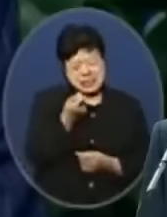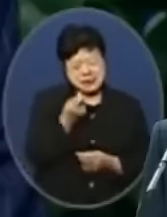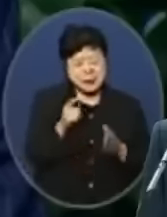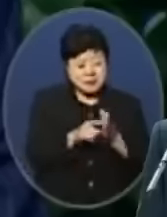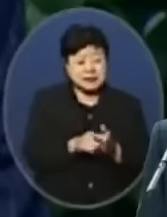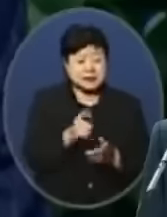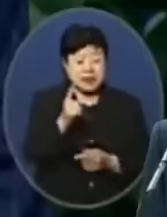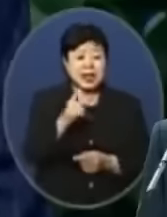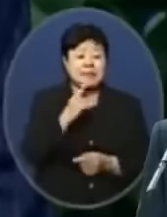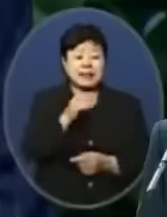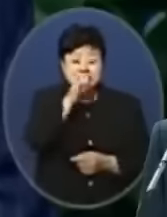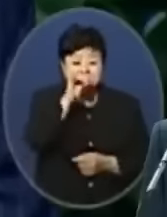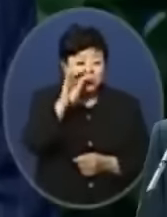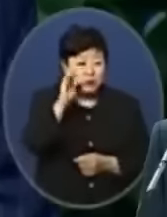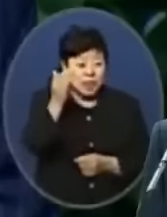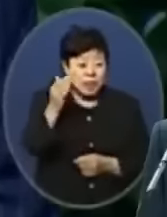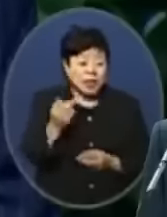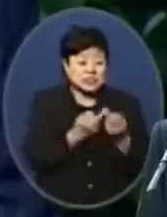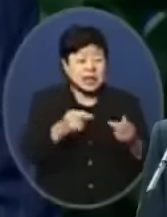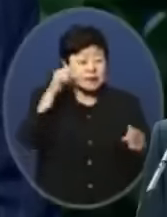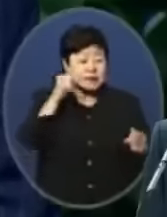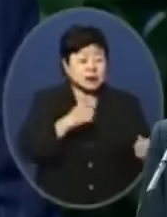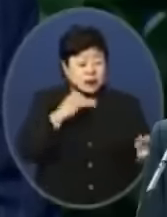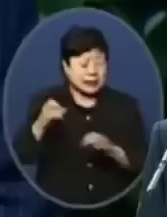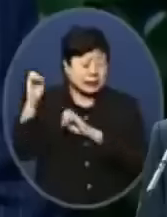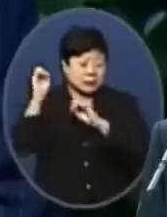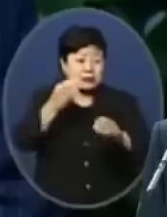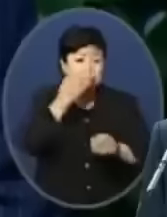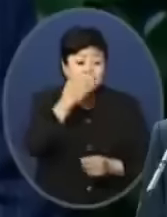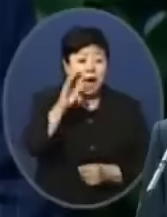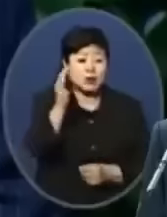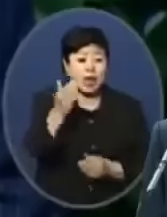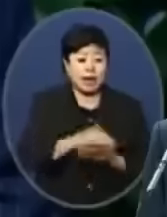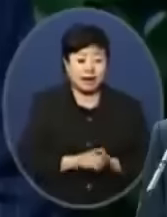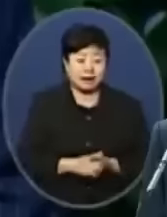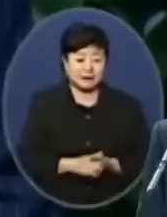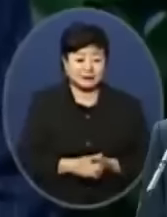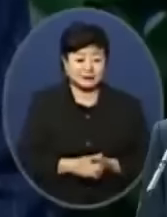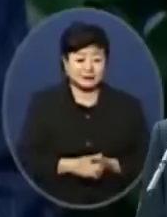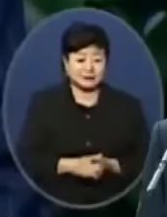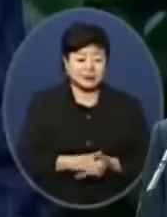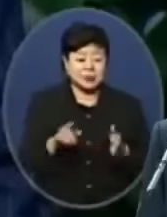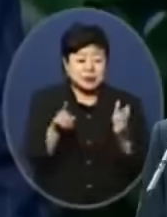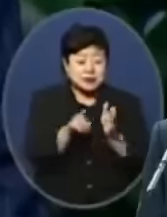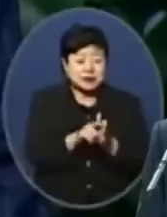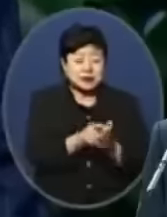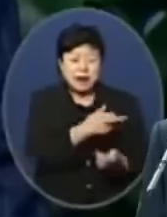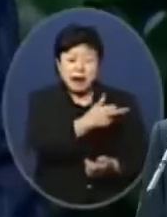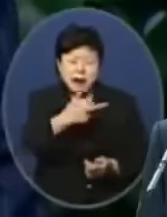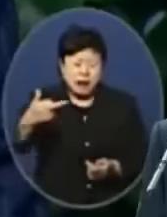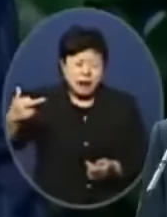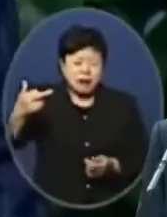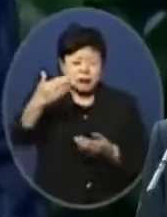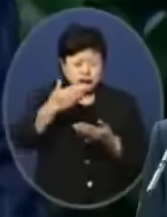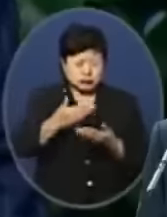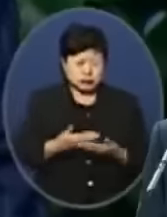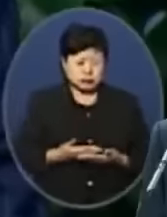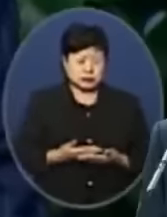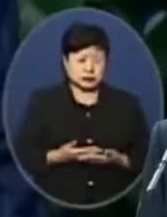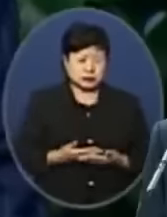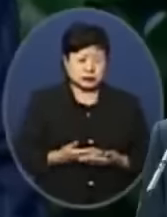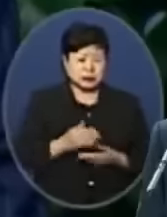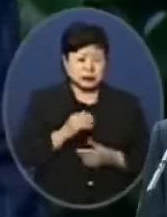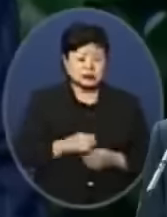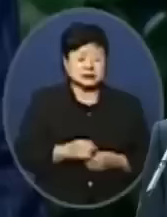쬐끄만 믿음 하나만 있어도 산들을 명하여 바다에 던지라 하면 날아가는데, 믿음이 너무 큰 믿음을 주셔서